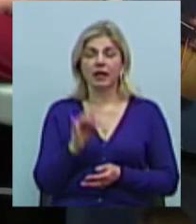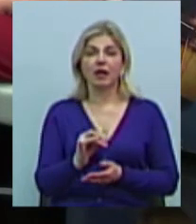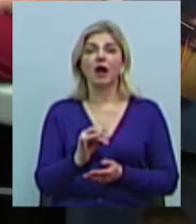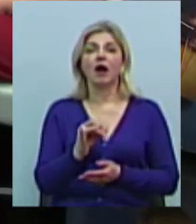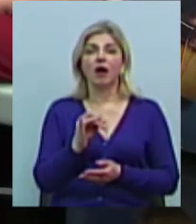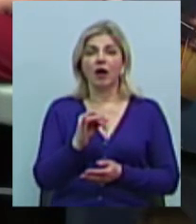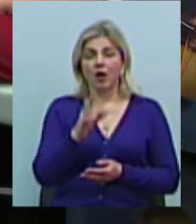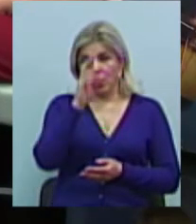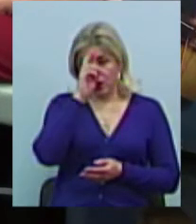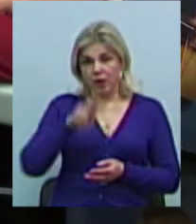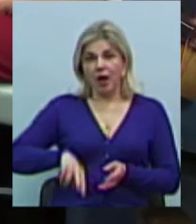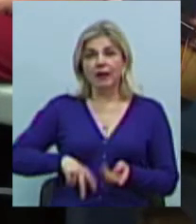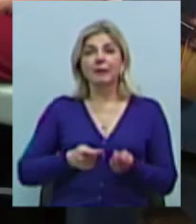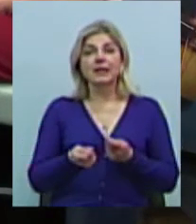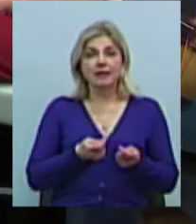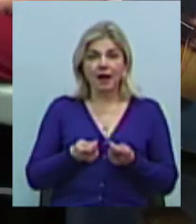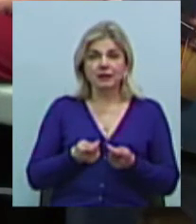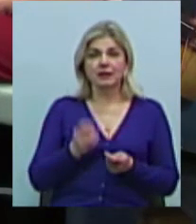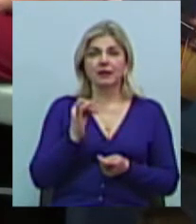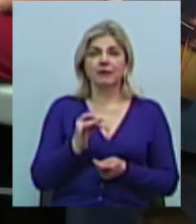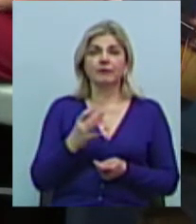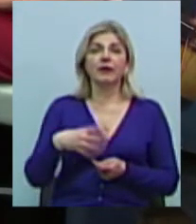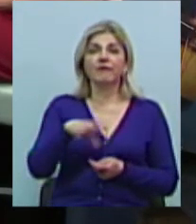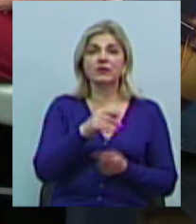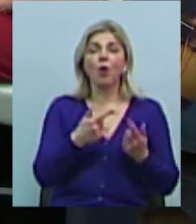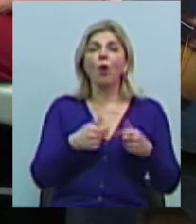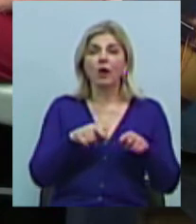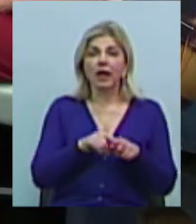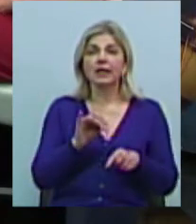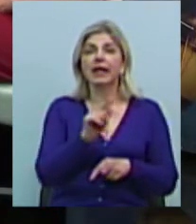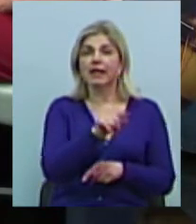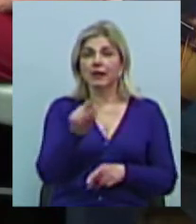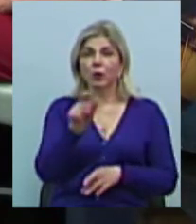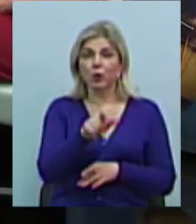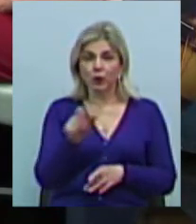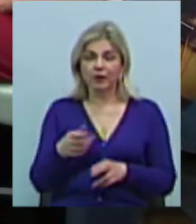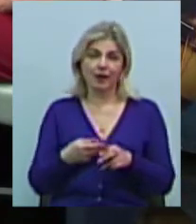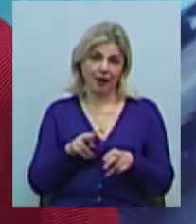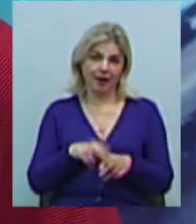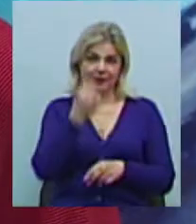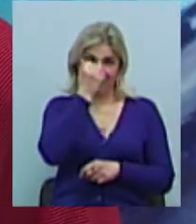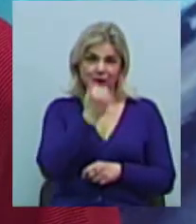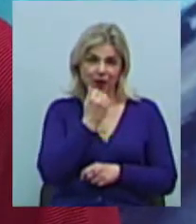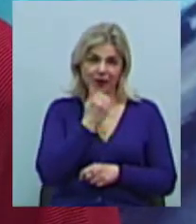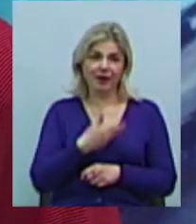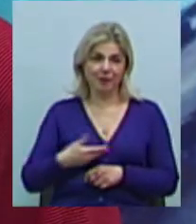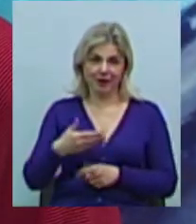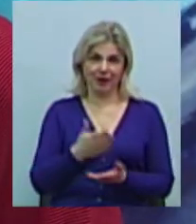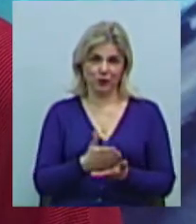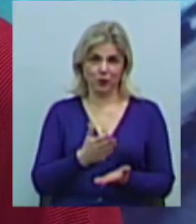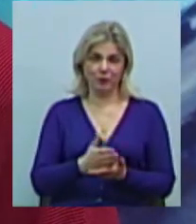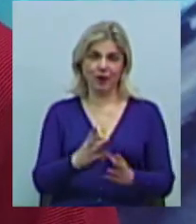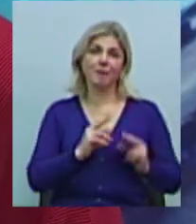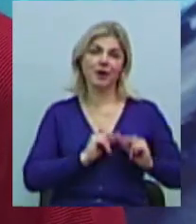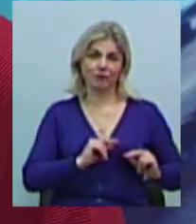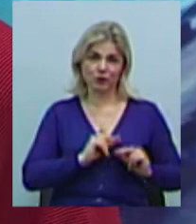як облдержадміністрація. Це всі ті органи і ті люди, які, ну, завдяки яким ми існуємо,